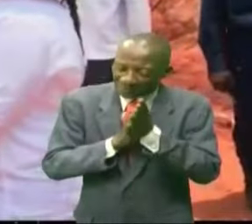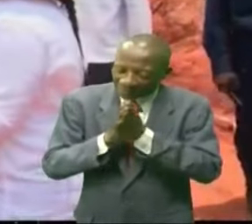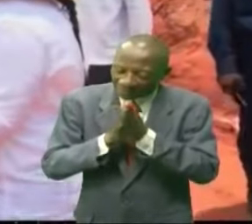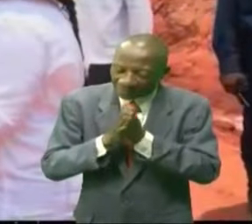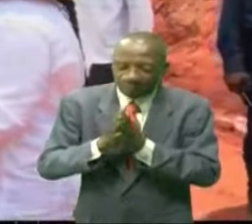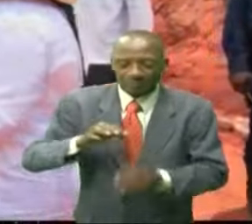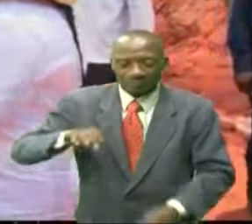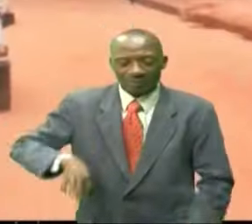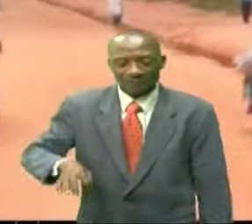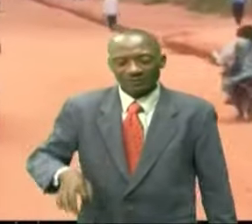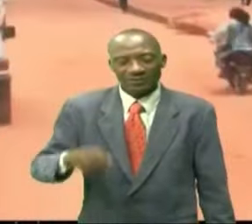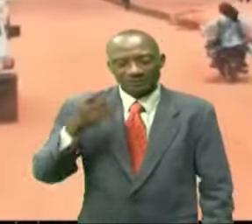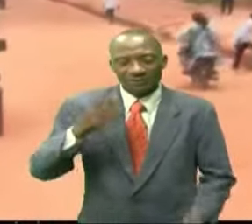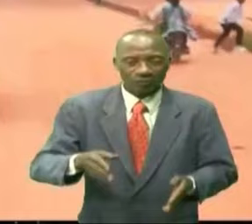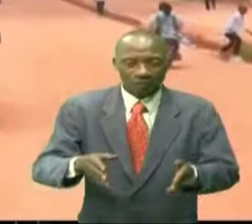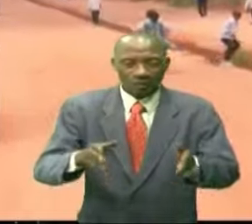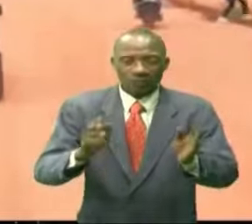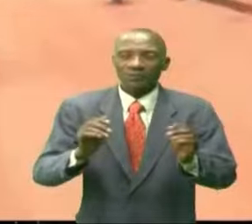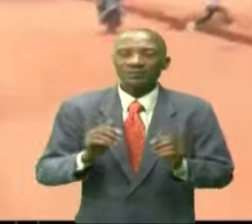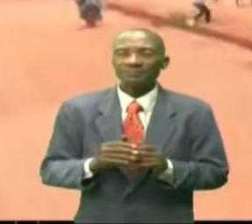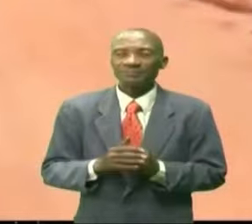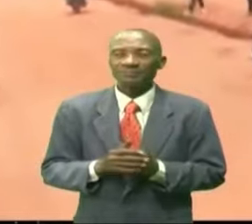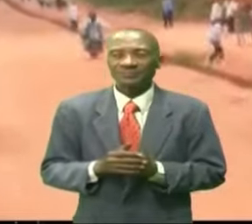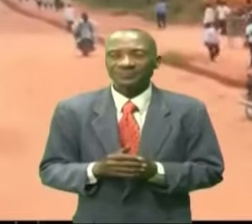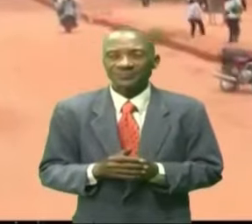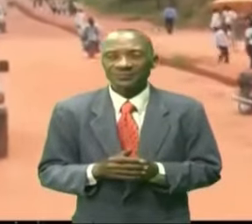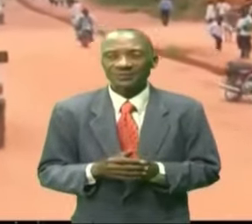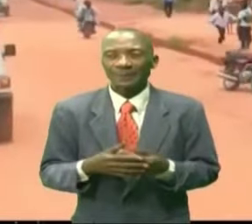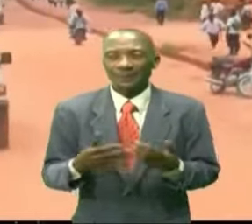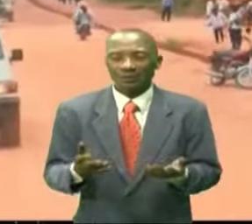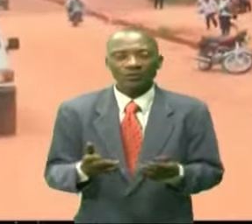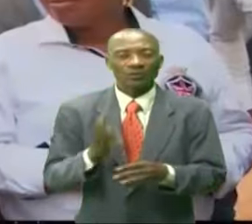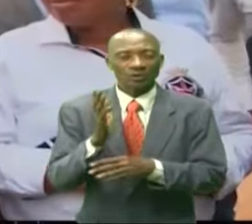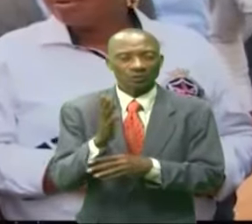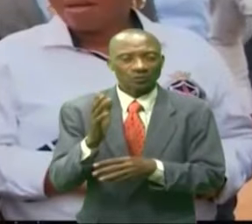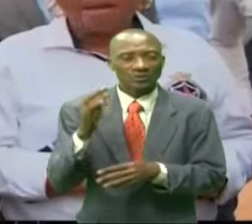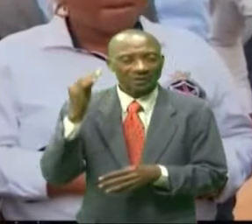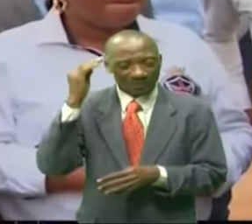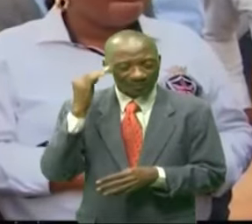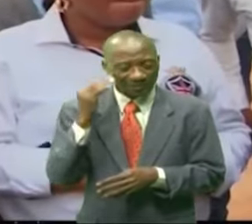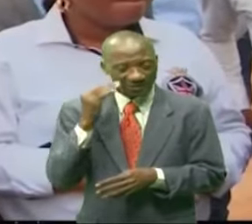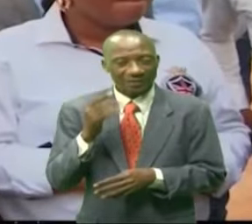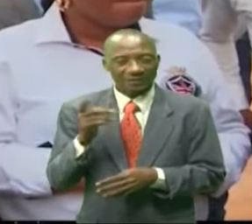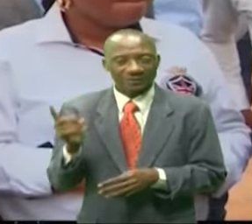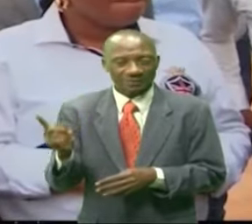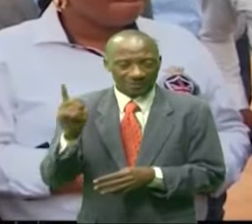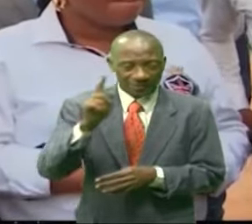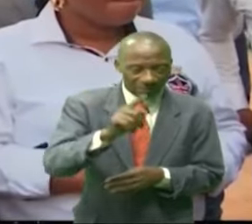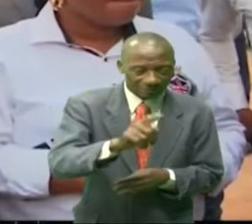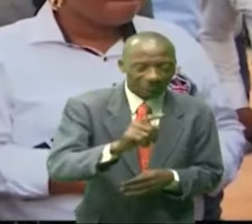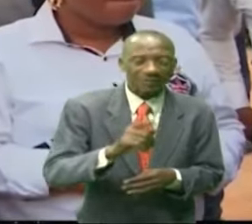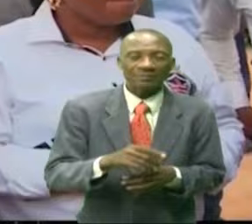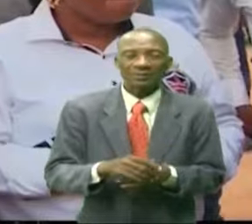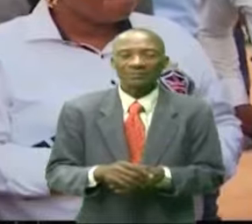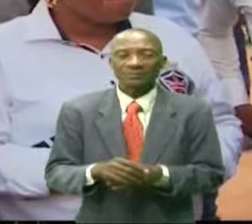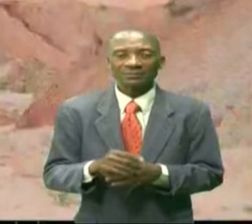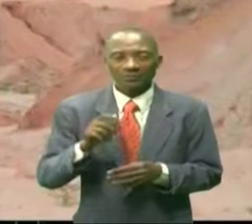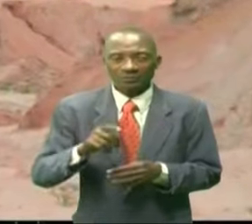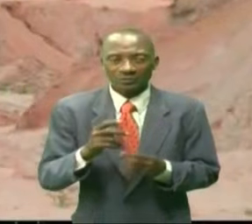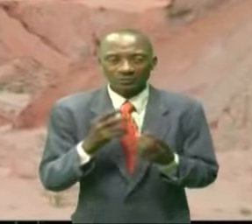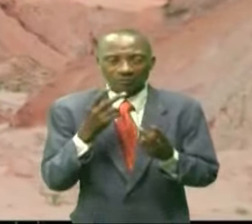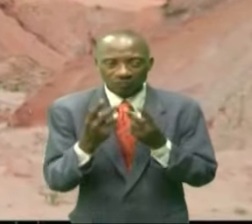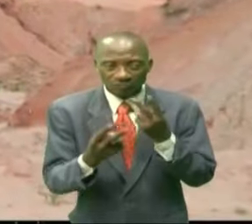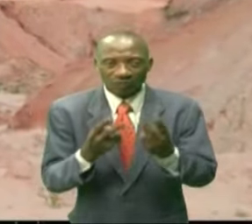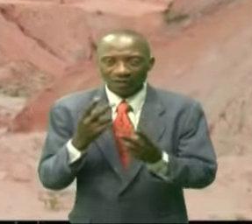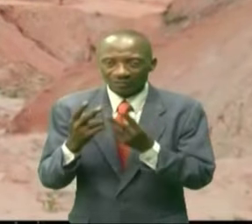de province Aï, accompagnée du conseiller du ministre des Finances, sont allés visiter les travaux sur les ravins Moulamba-Ampoyi qui sont à